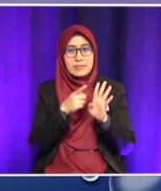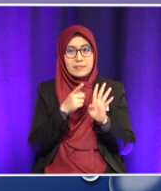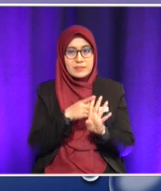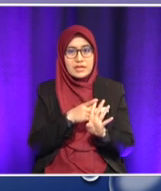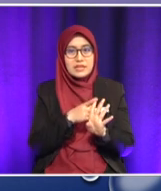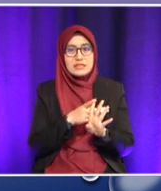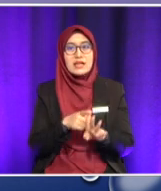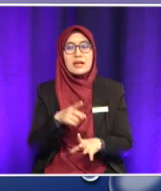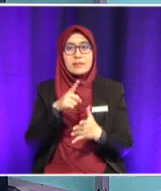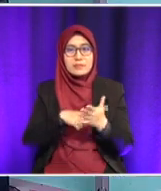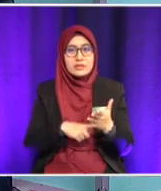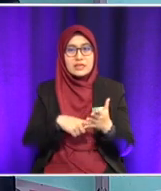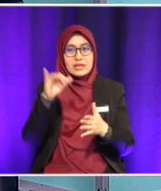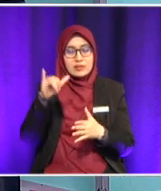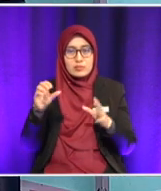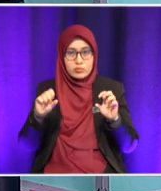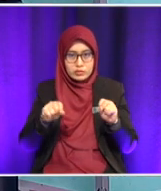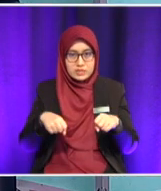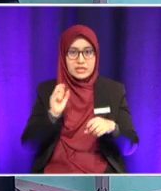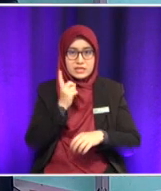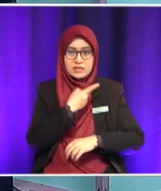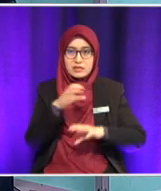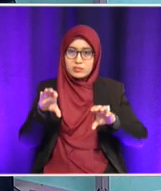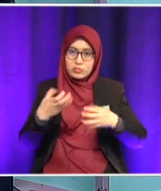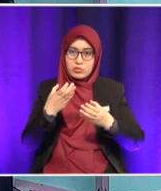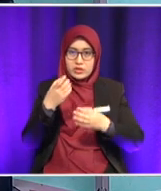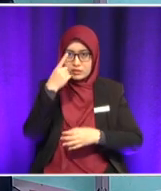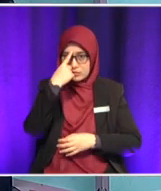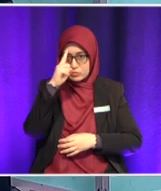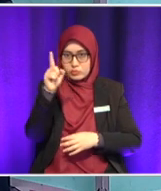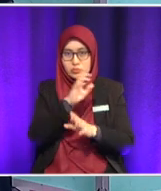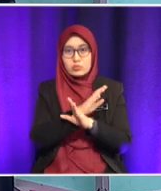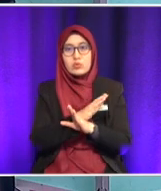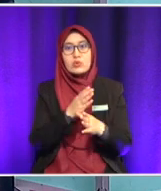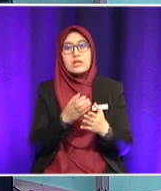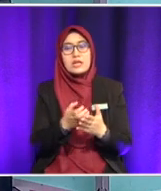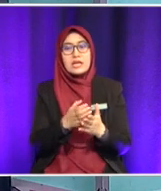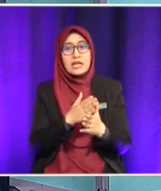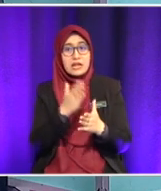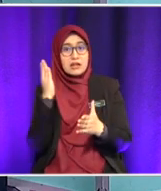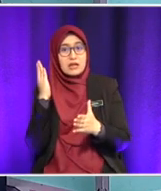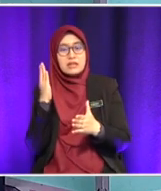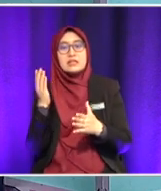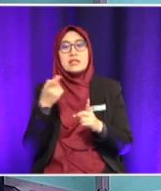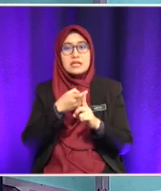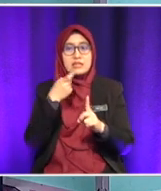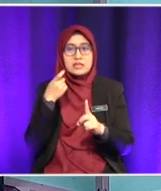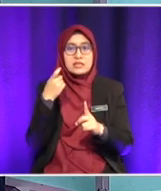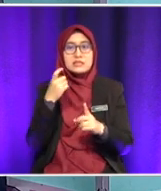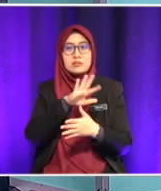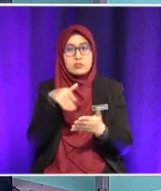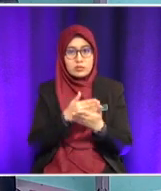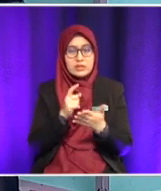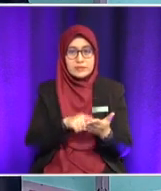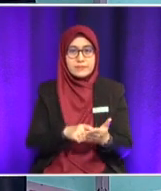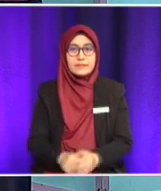memberi semua Inilah 4 pegadainya kita kebincangkan begini dalam topik